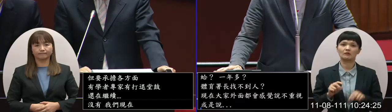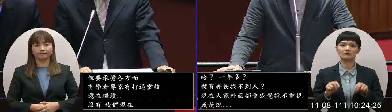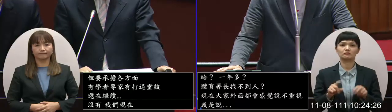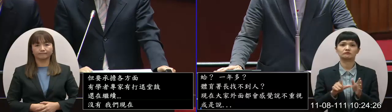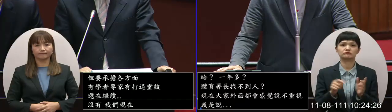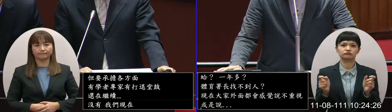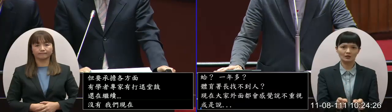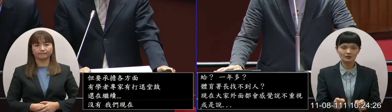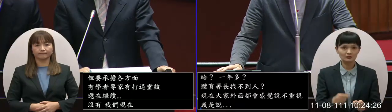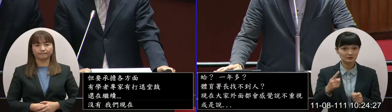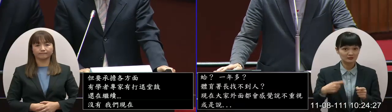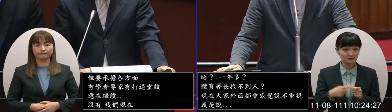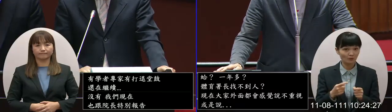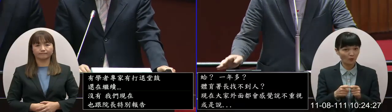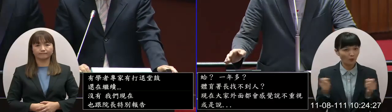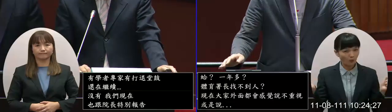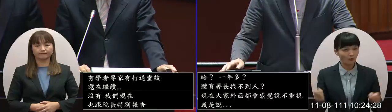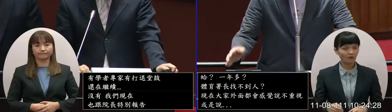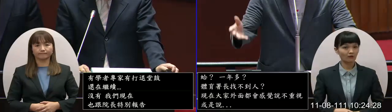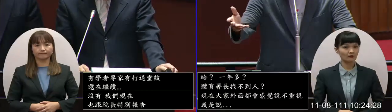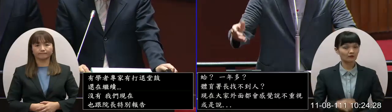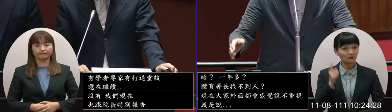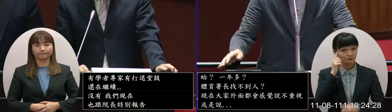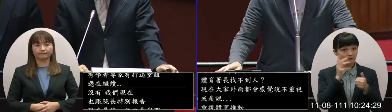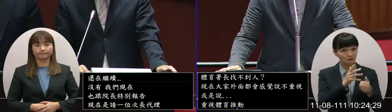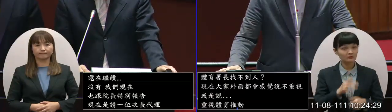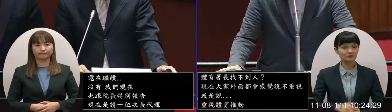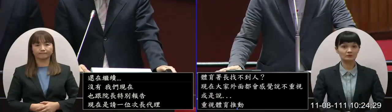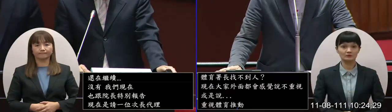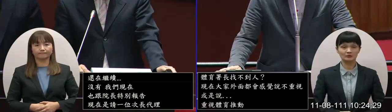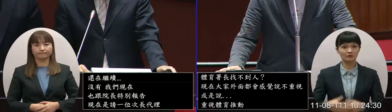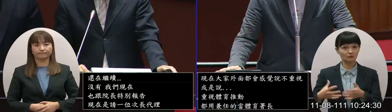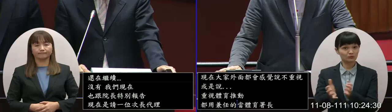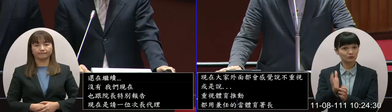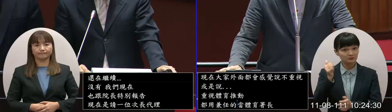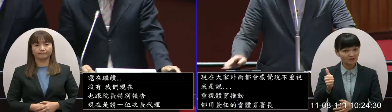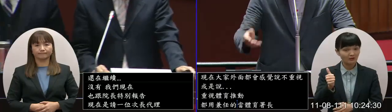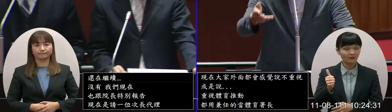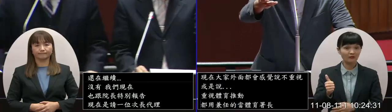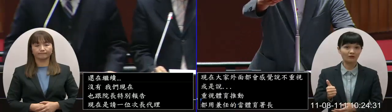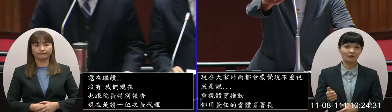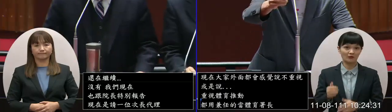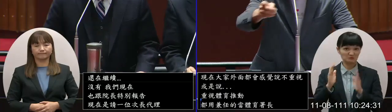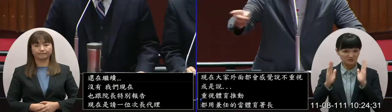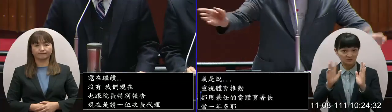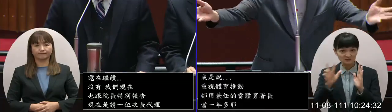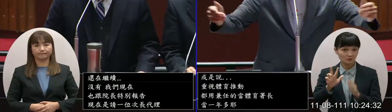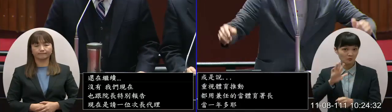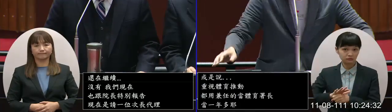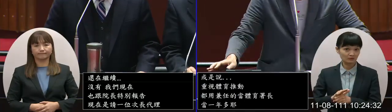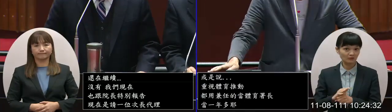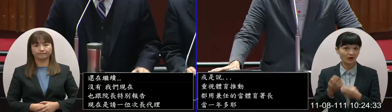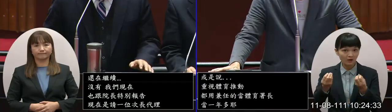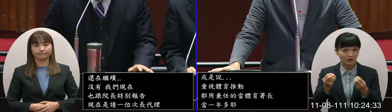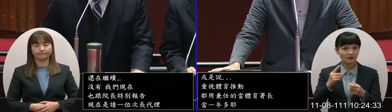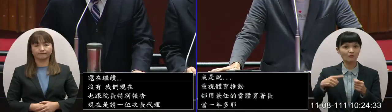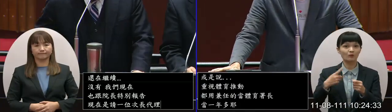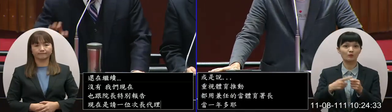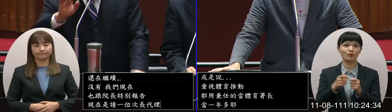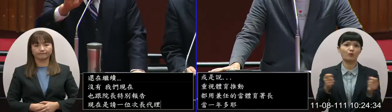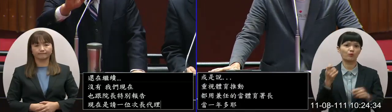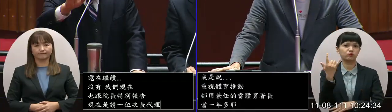哎，院长啊，我请教，哎，部长空缺一年多，敢有可能？你会让这种事情发生